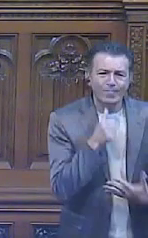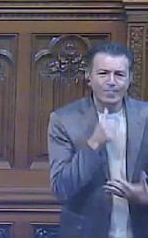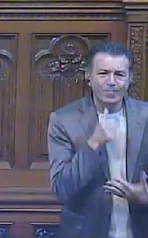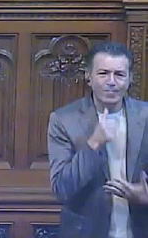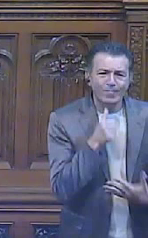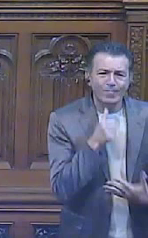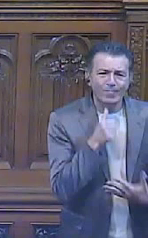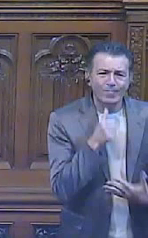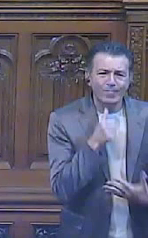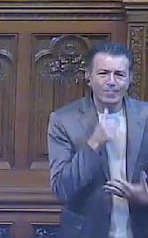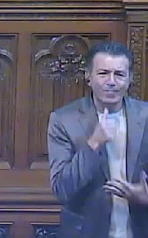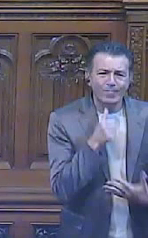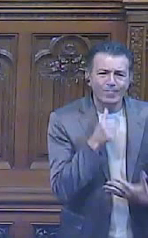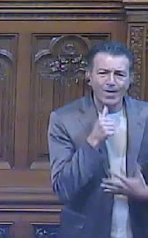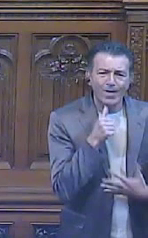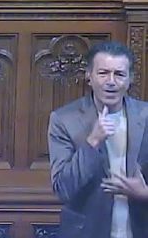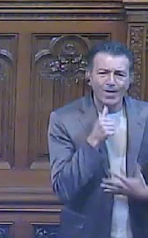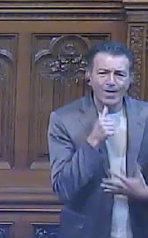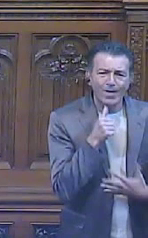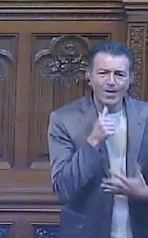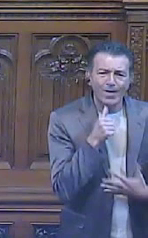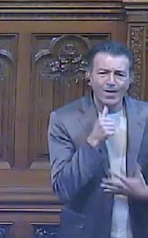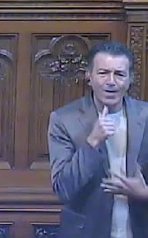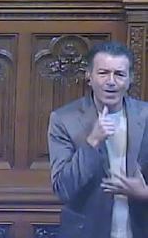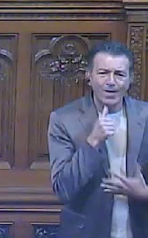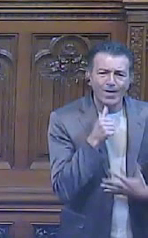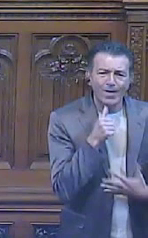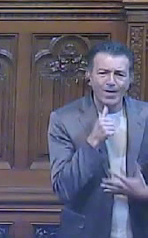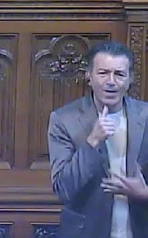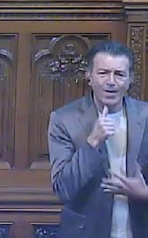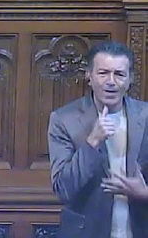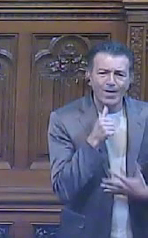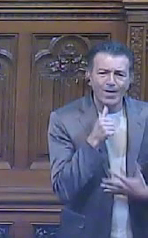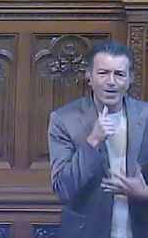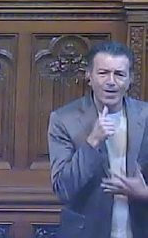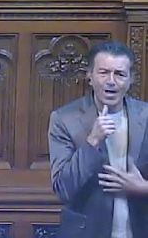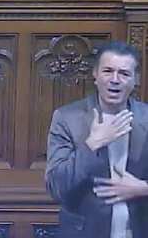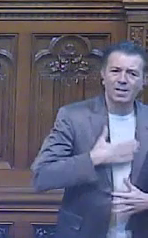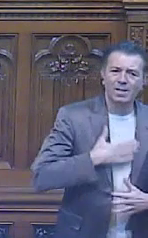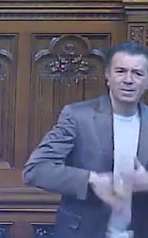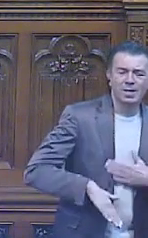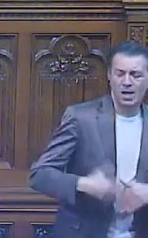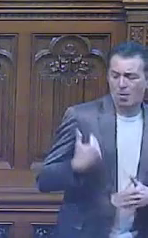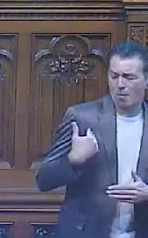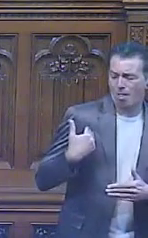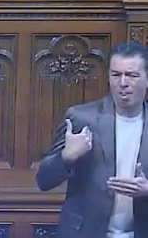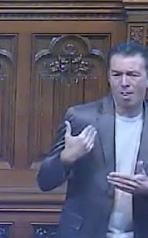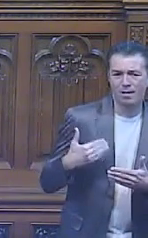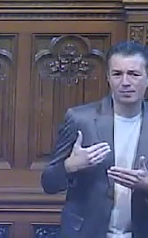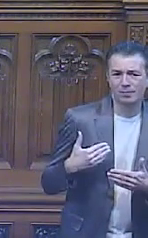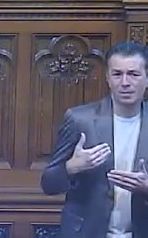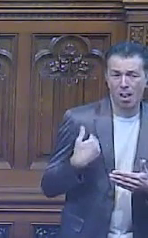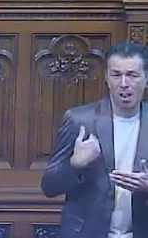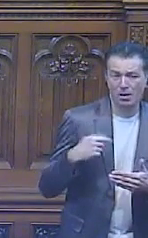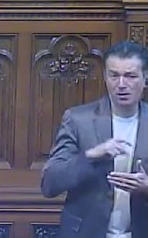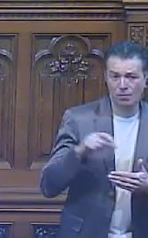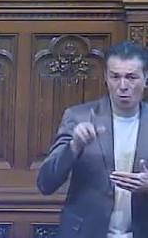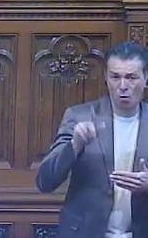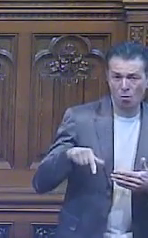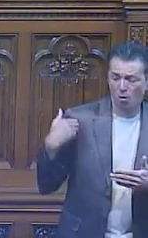gibt viele Wienerinnen und Wiener, die ein großes Unbehagen haben, vor allem die letzte Zeit, aber nicht nur die letzten Wochen und Monate. Ein